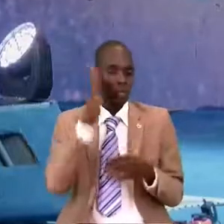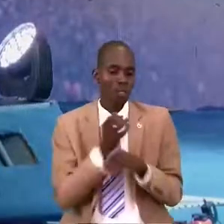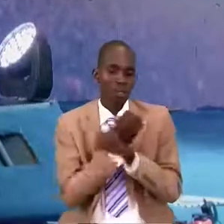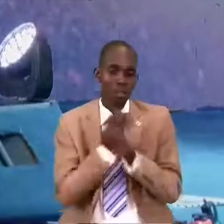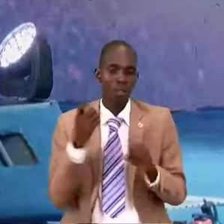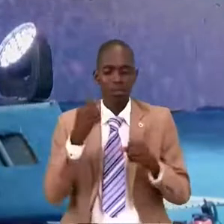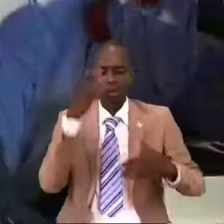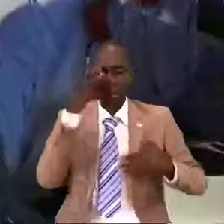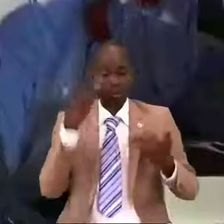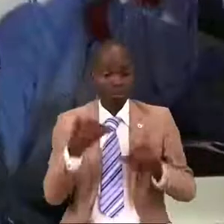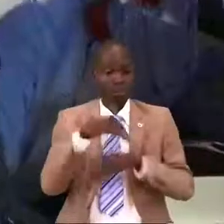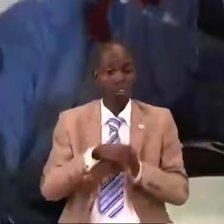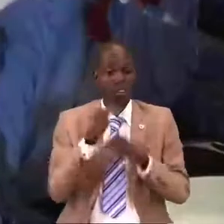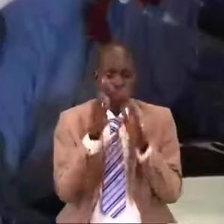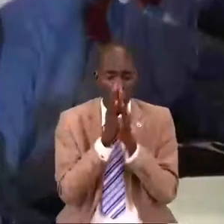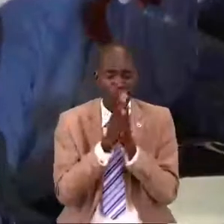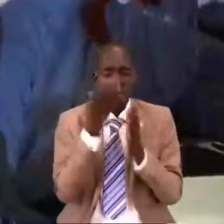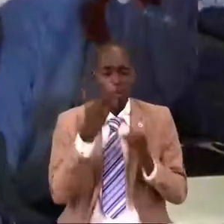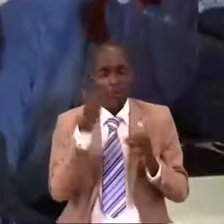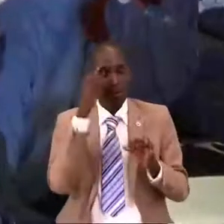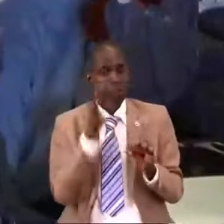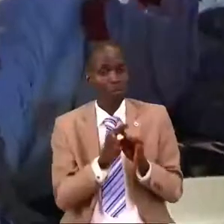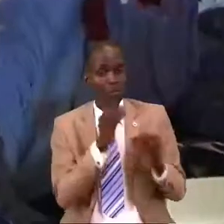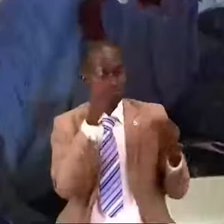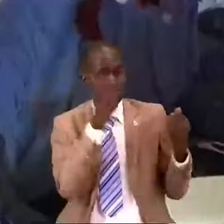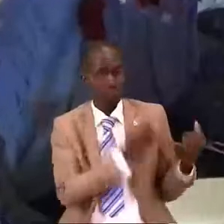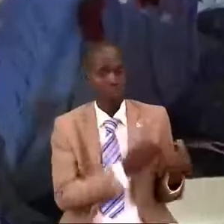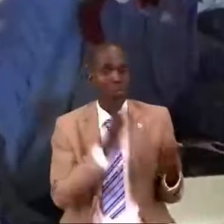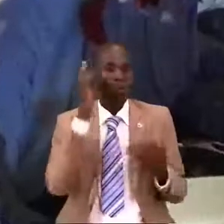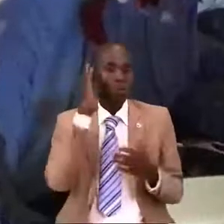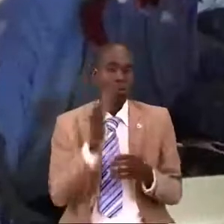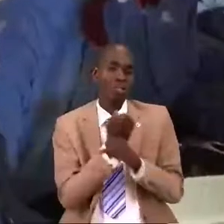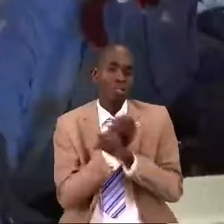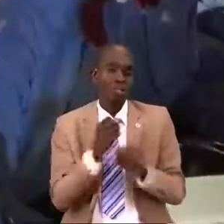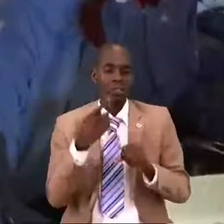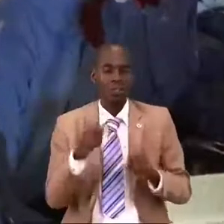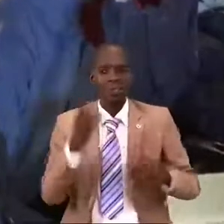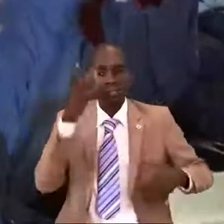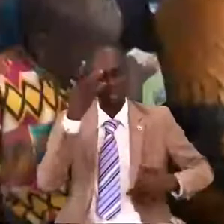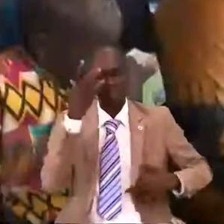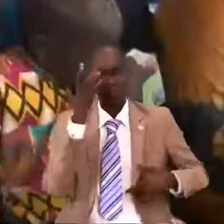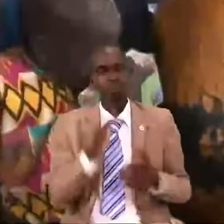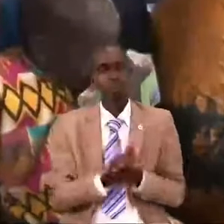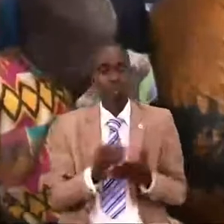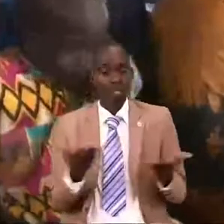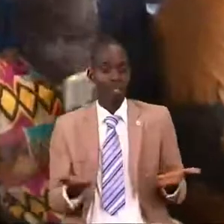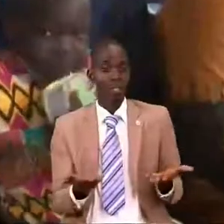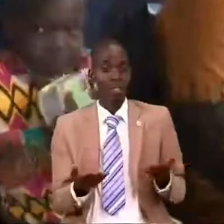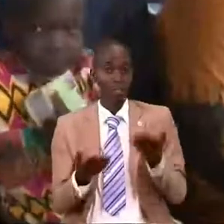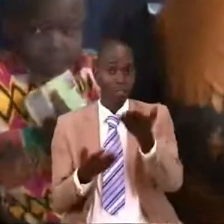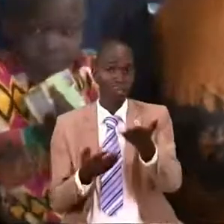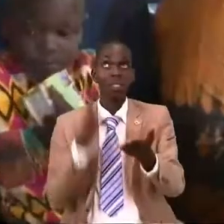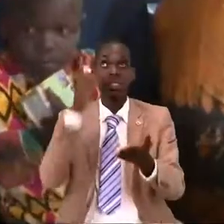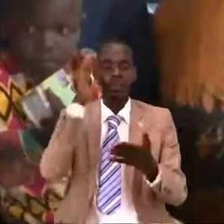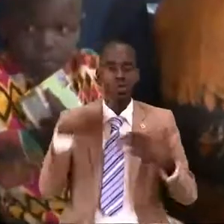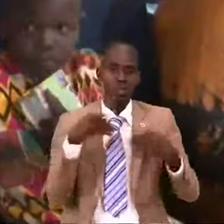malade. Là-bas, il va te guérir. Là-bas, il va te délivrer. Là-bas, il va